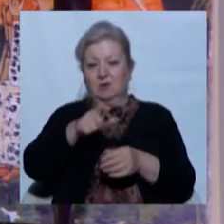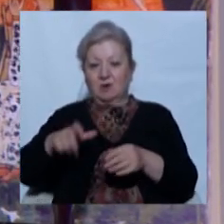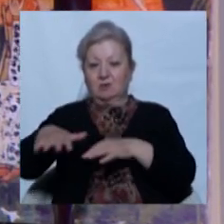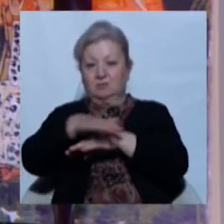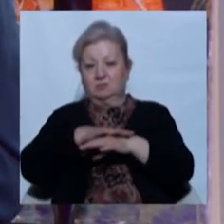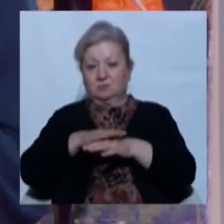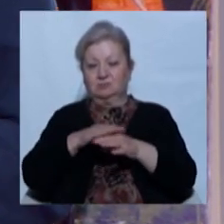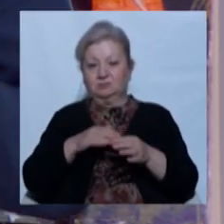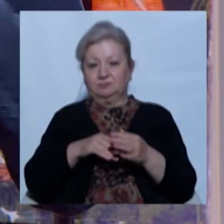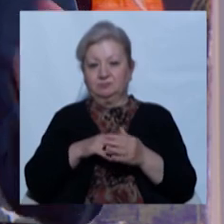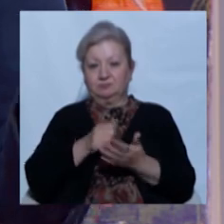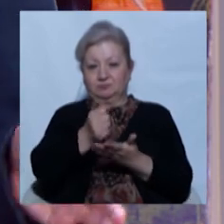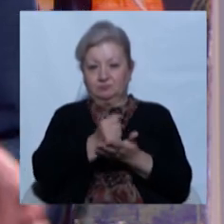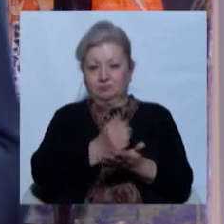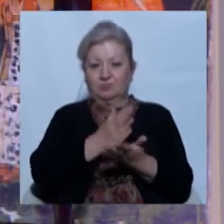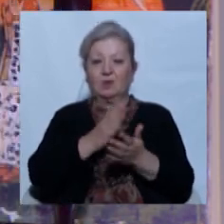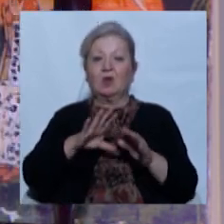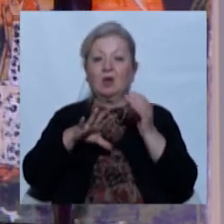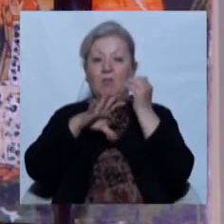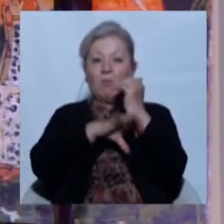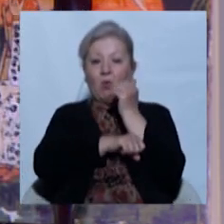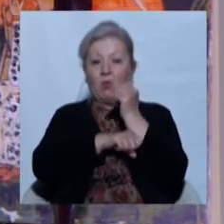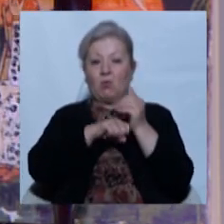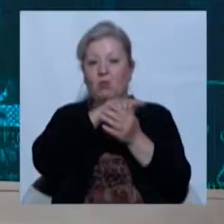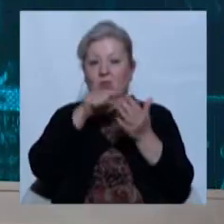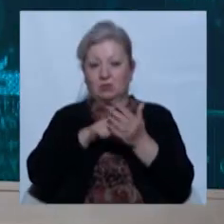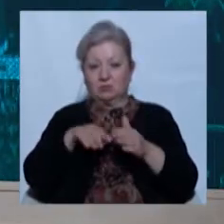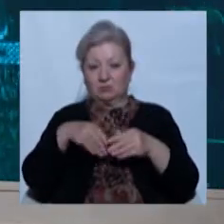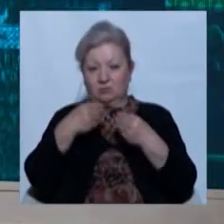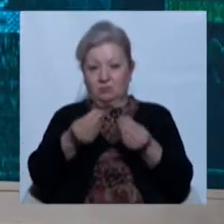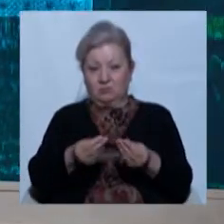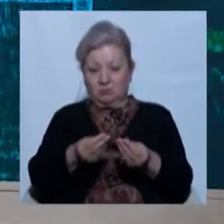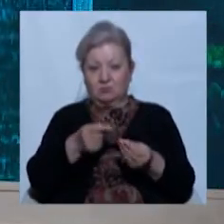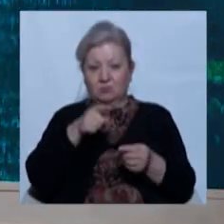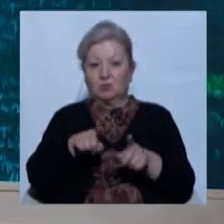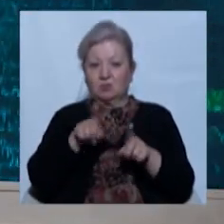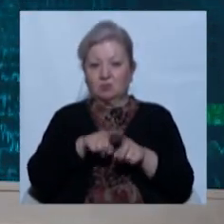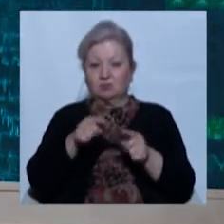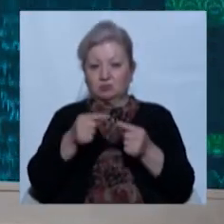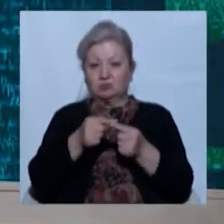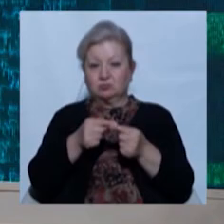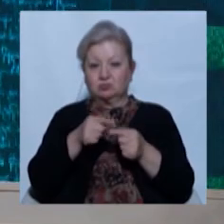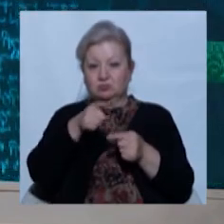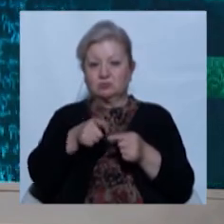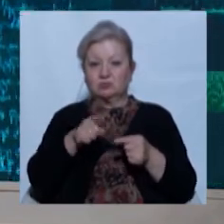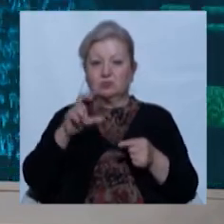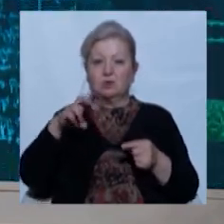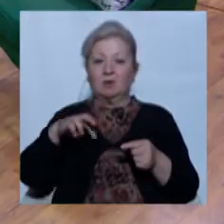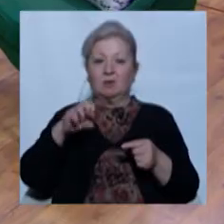მოდი ბოლო კითხვას, ბოლო დავალებას, რომელსაც მოგცემთ, სწორედ აი ამ მაჭახელაზე